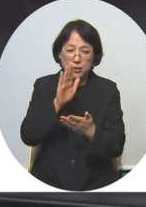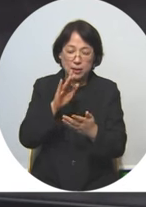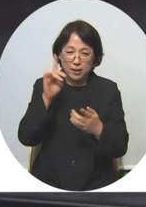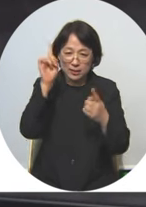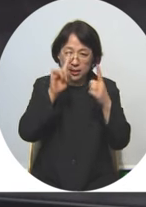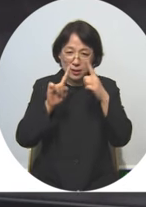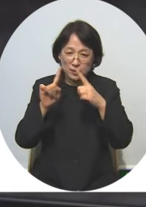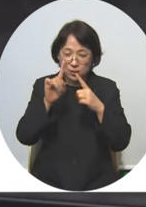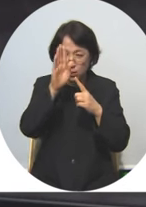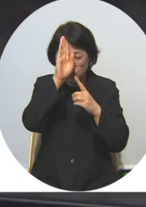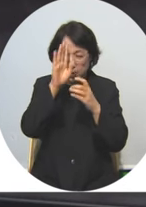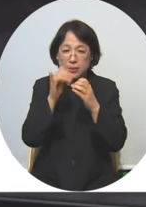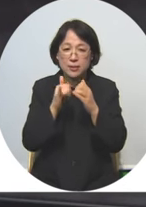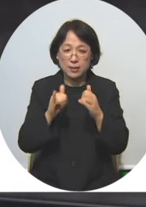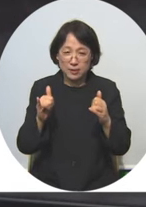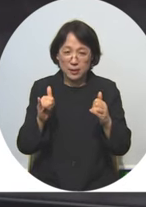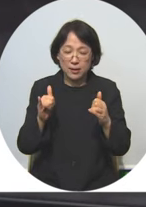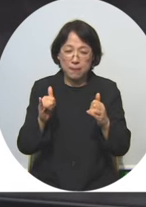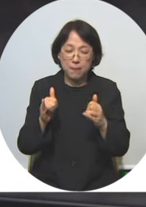제가 가진 능력을